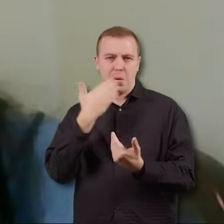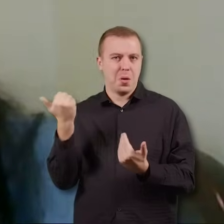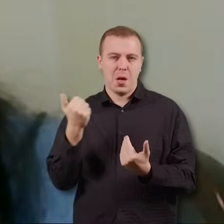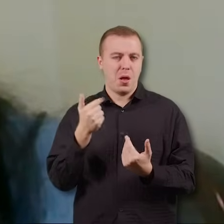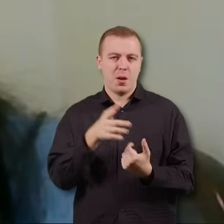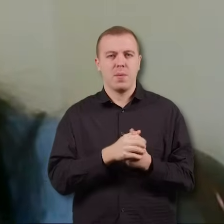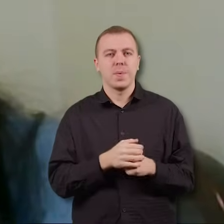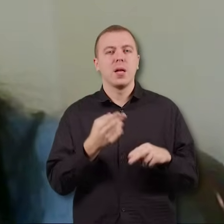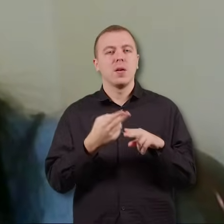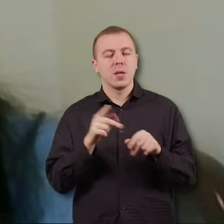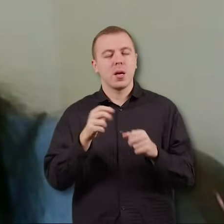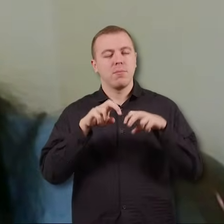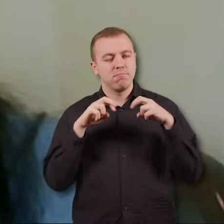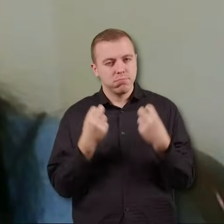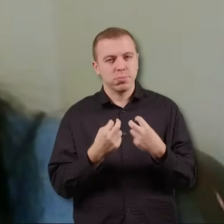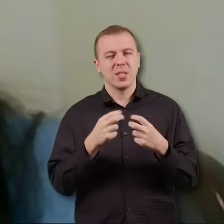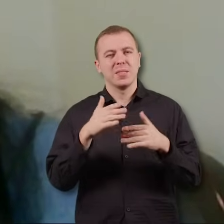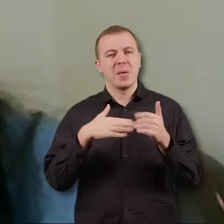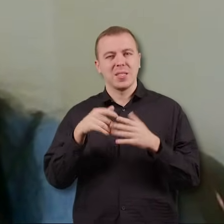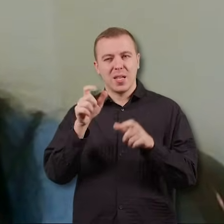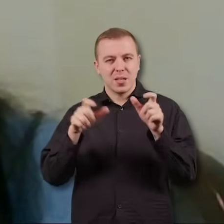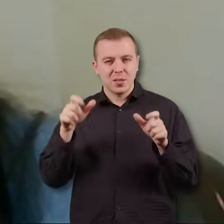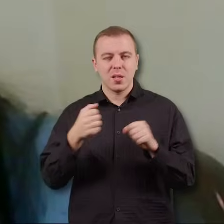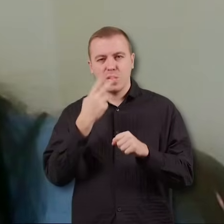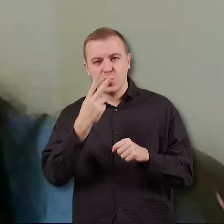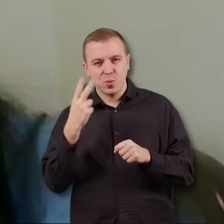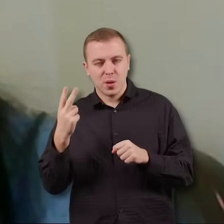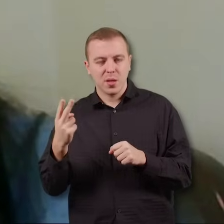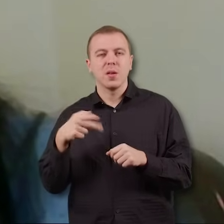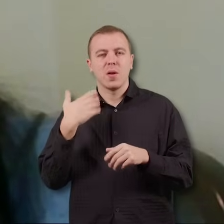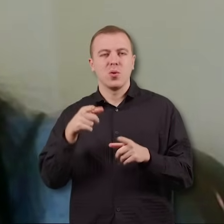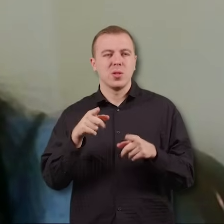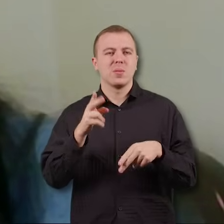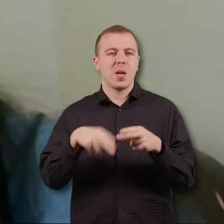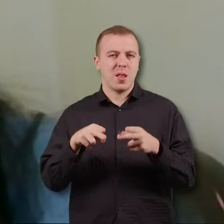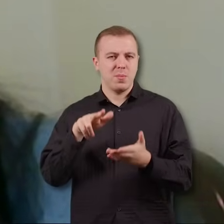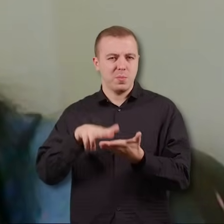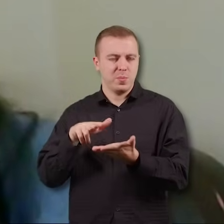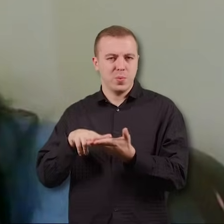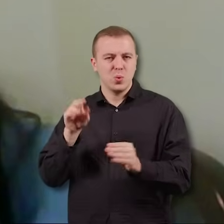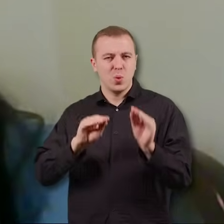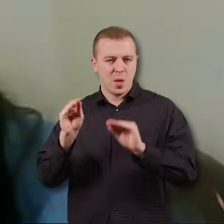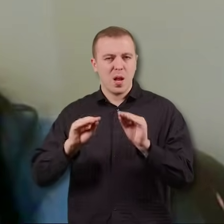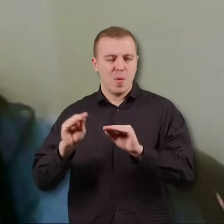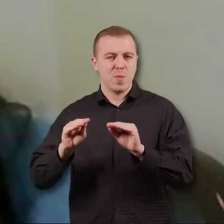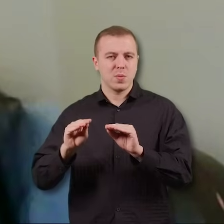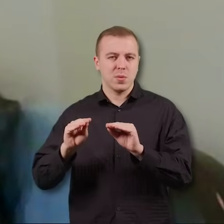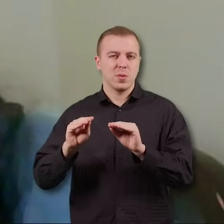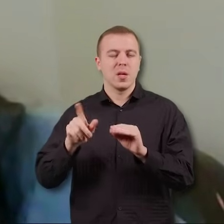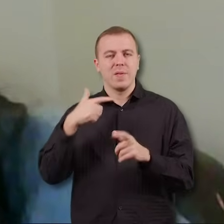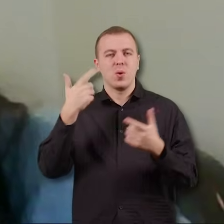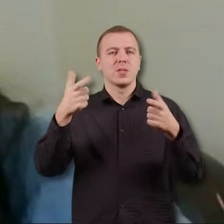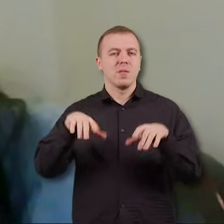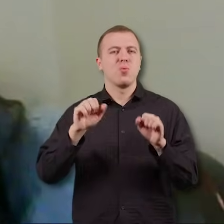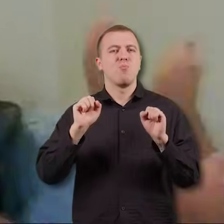Tai tikrai čia reikia atsisėsti su specialistais, sužiūrėti ir šitus visus sprendimus sudėlioti, kad